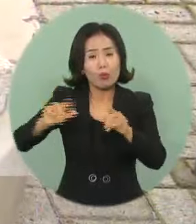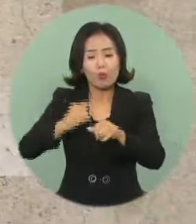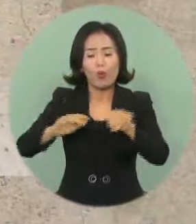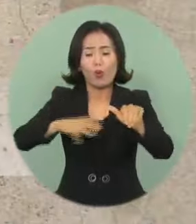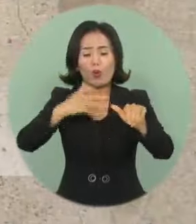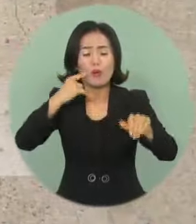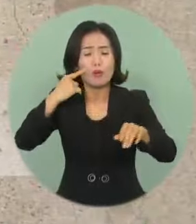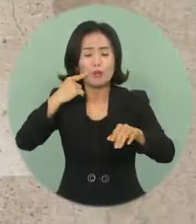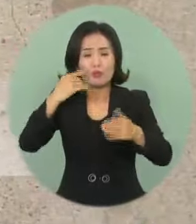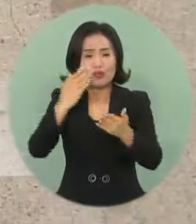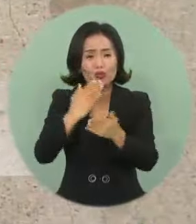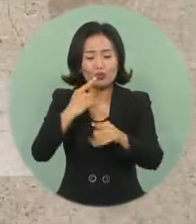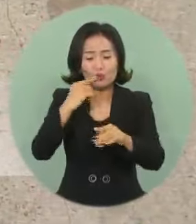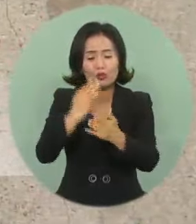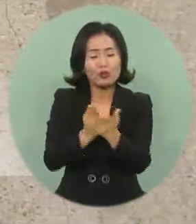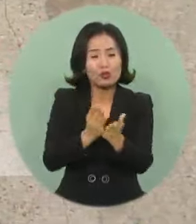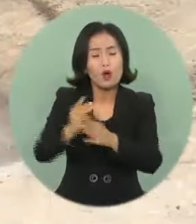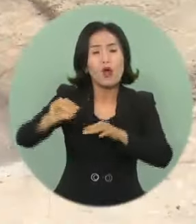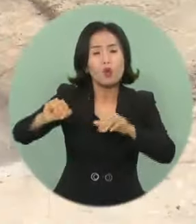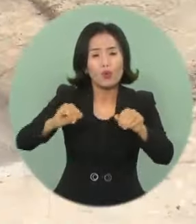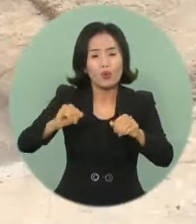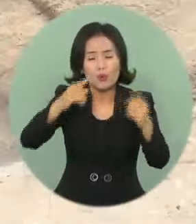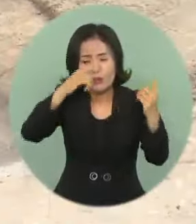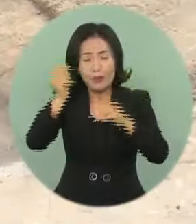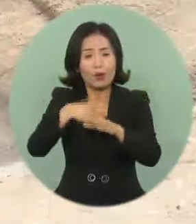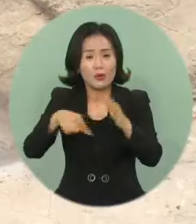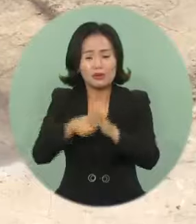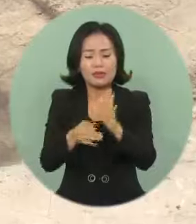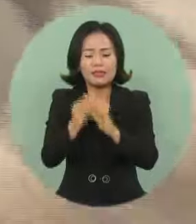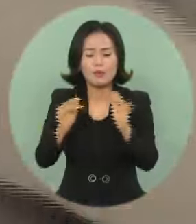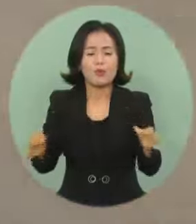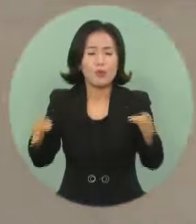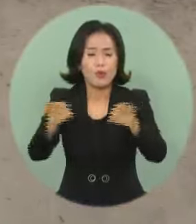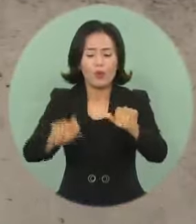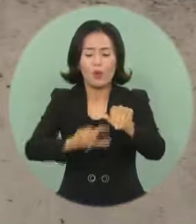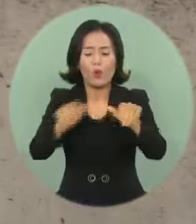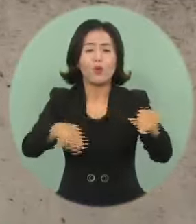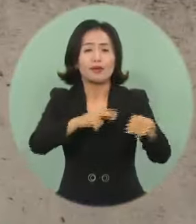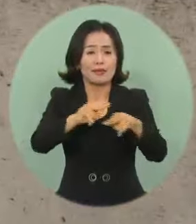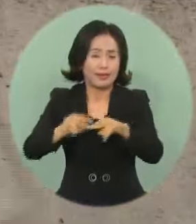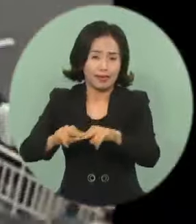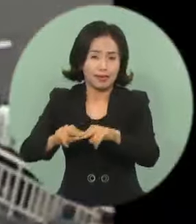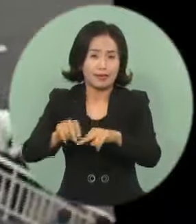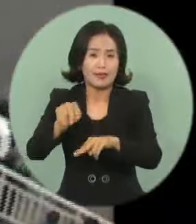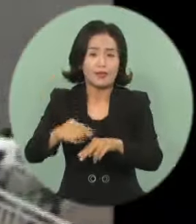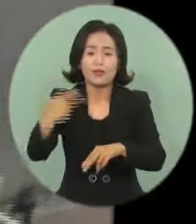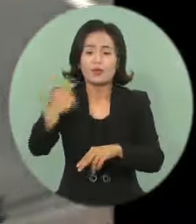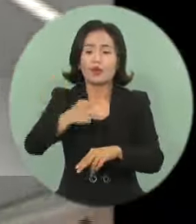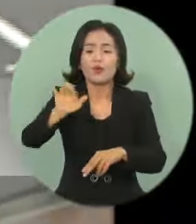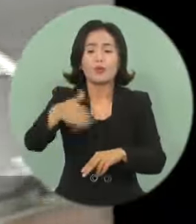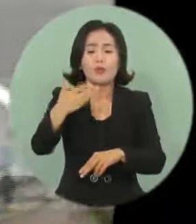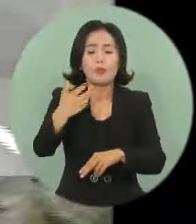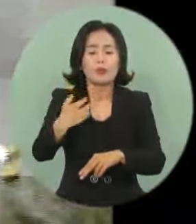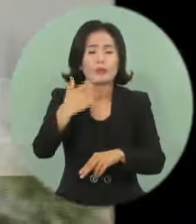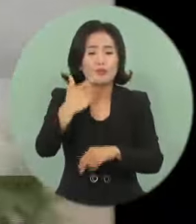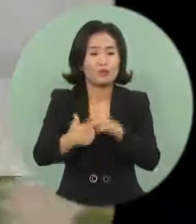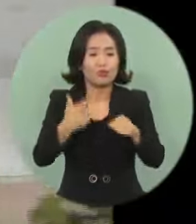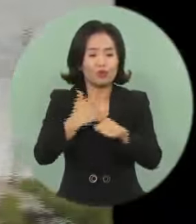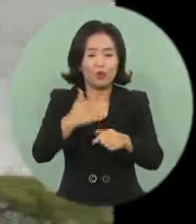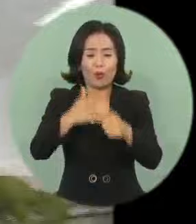5.18 민주화운동을 기념하고 추모하기 위해 시민 성금으로 설치된 5월 걸상. 1986년